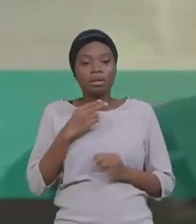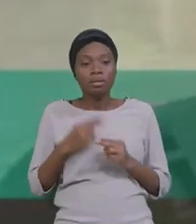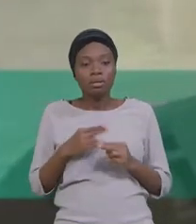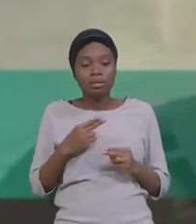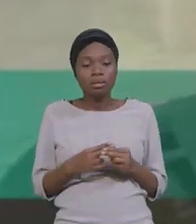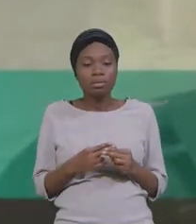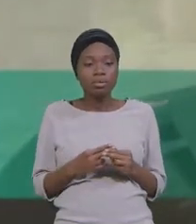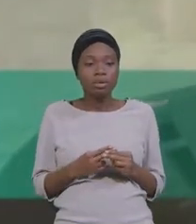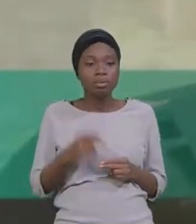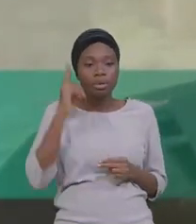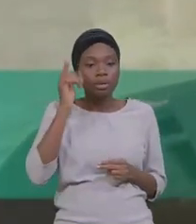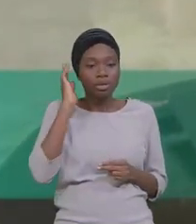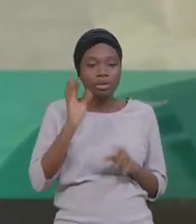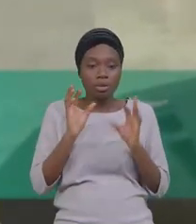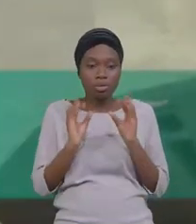en mon nom,